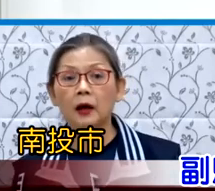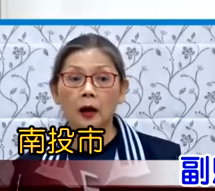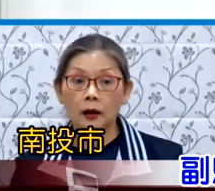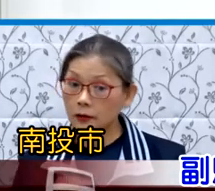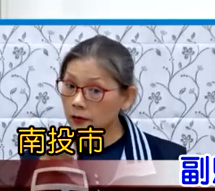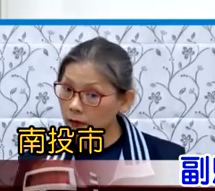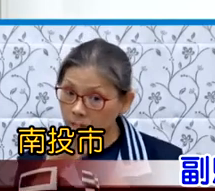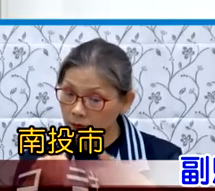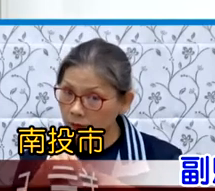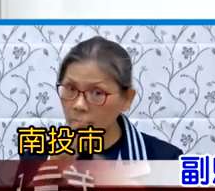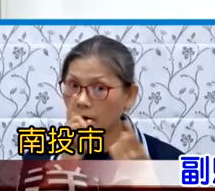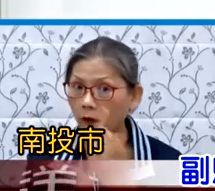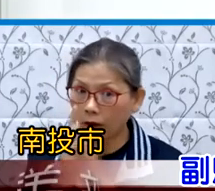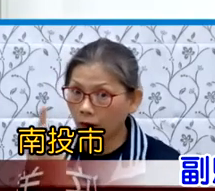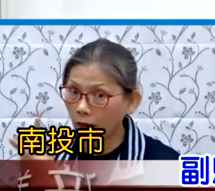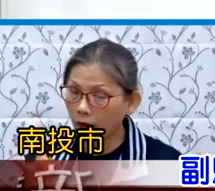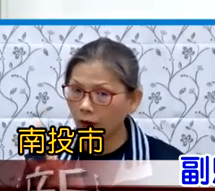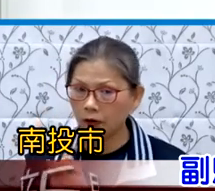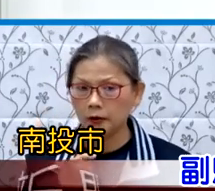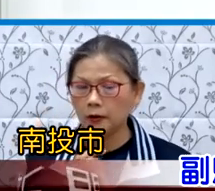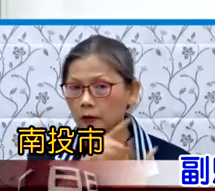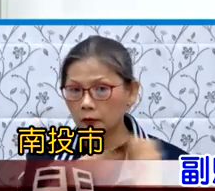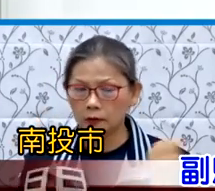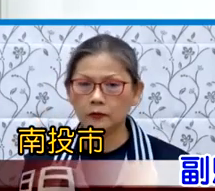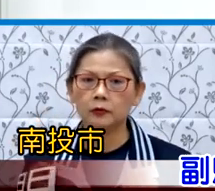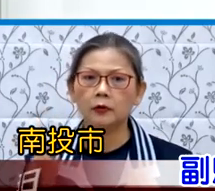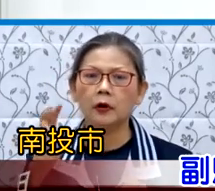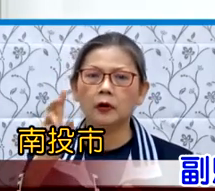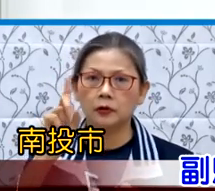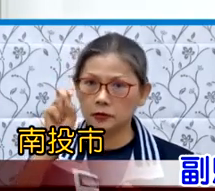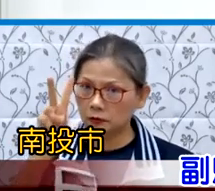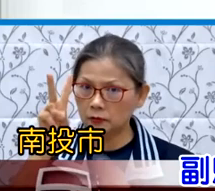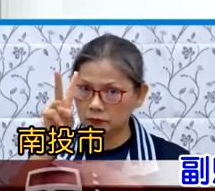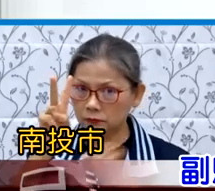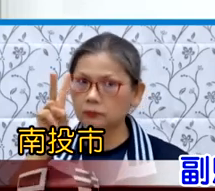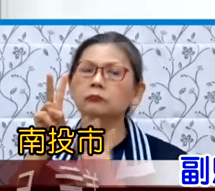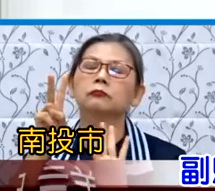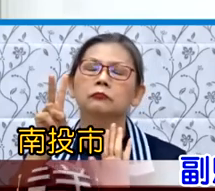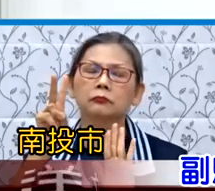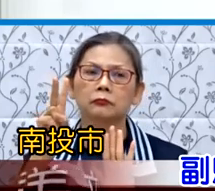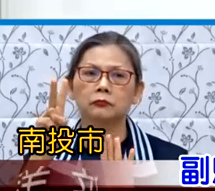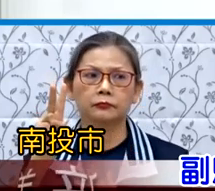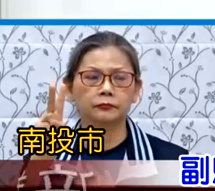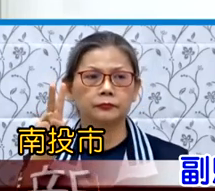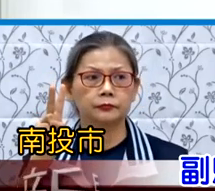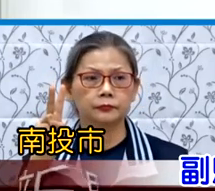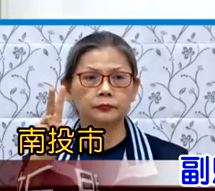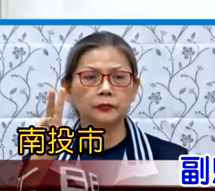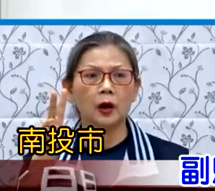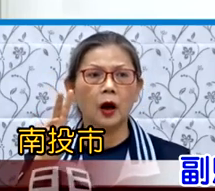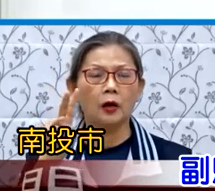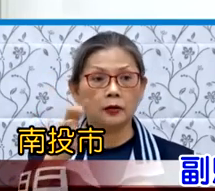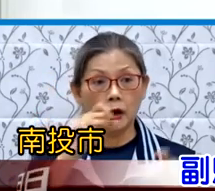者框内的目前我们疫调结果是有12个人。那在公共